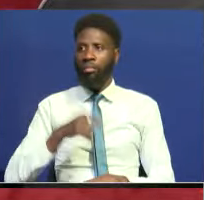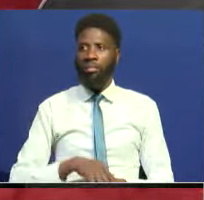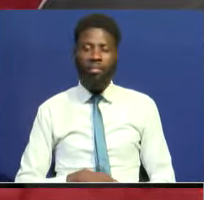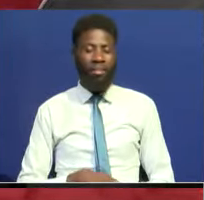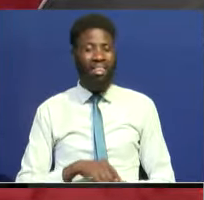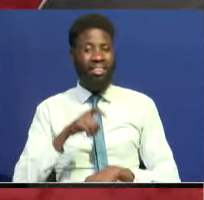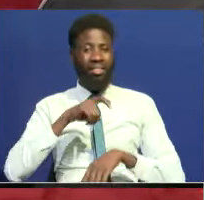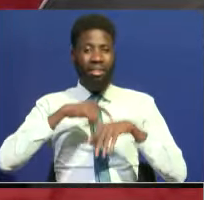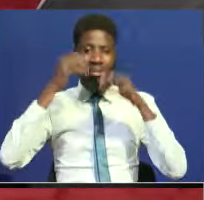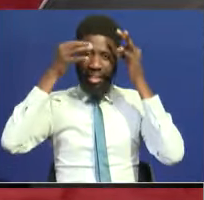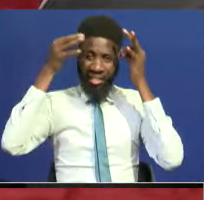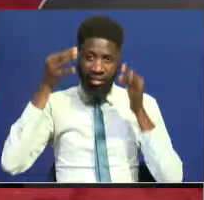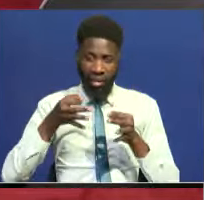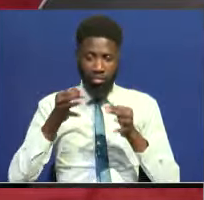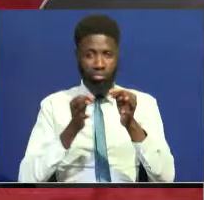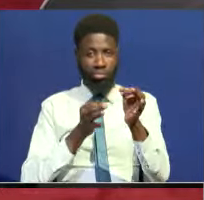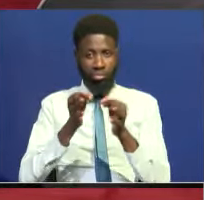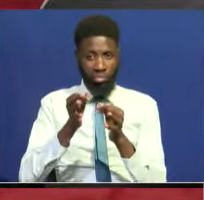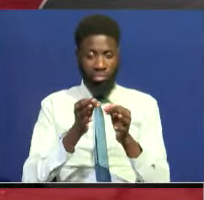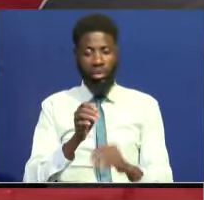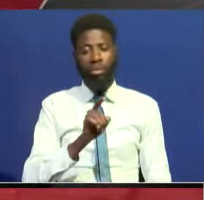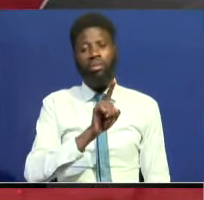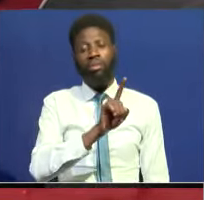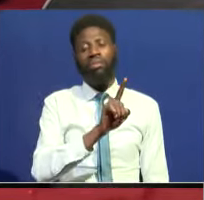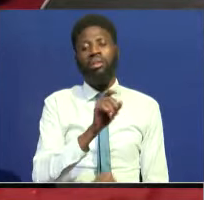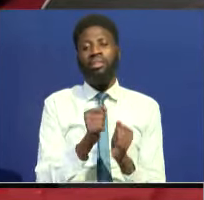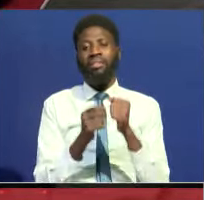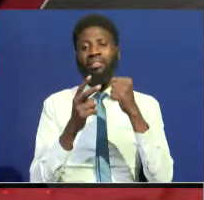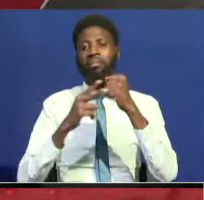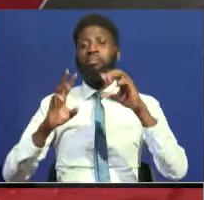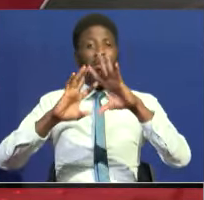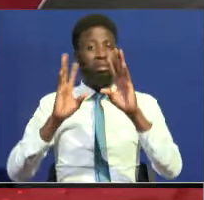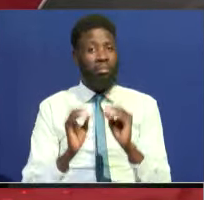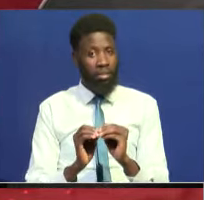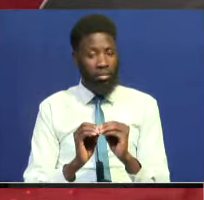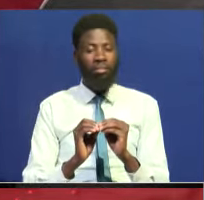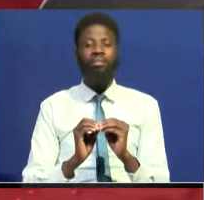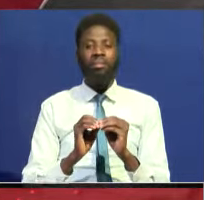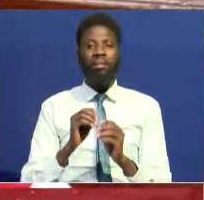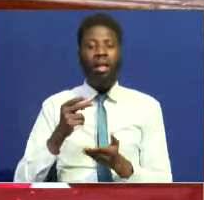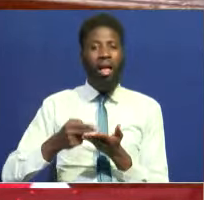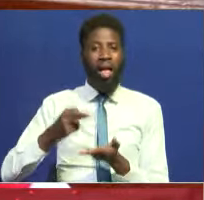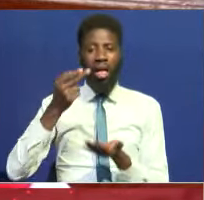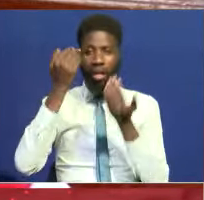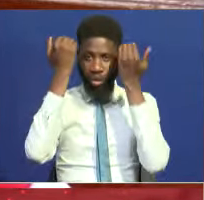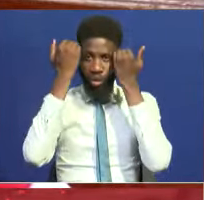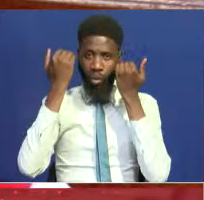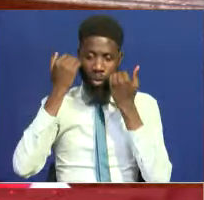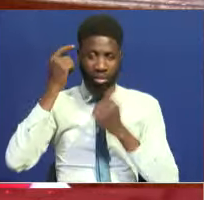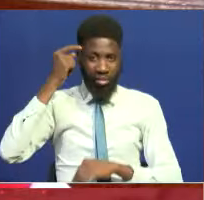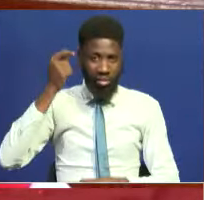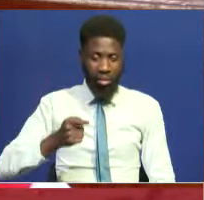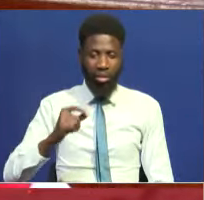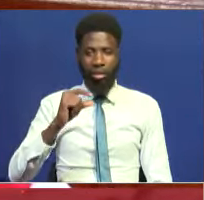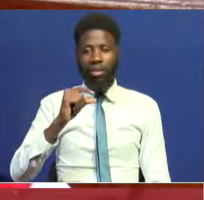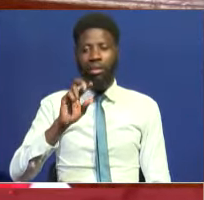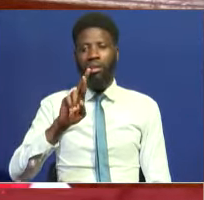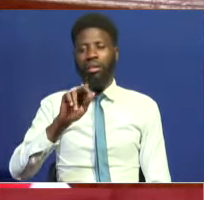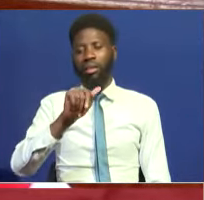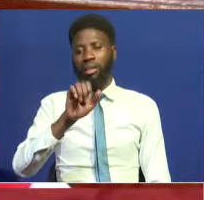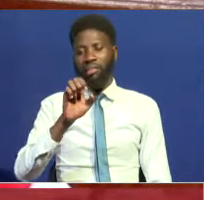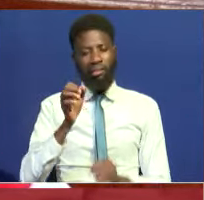Akitoa uamuzi wake wa kurasa 117 kwa muhtasari, Jaji wa Mahakama Kuu Grace Nzioka alichanganua mawasilisho ya upande wa mashtaka